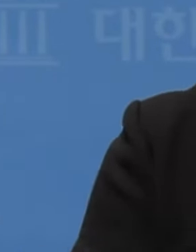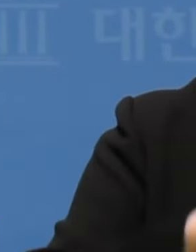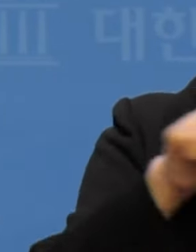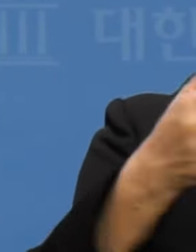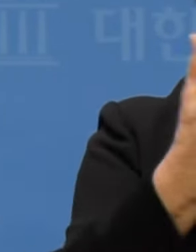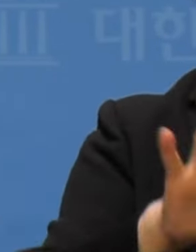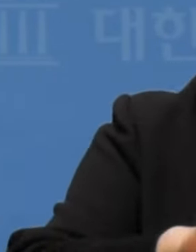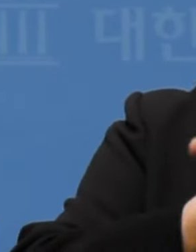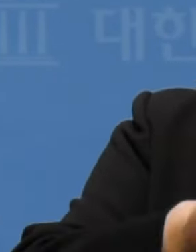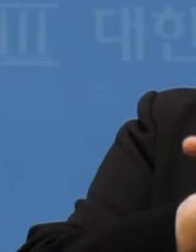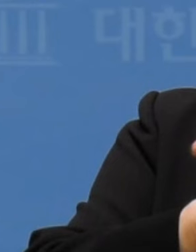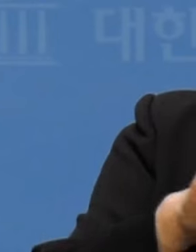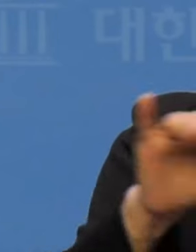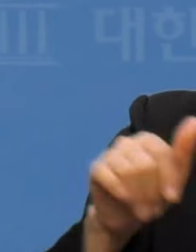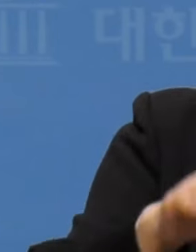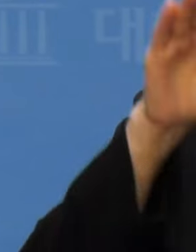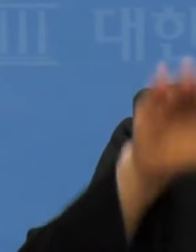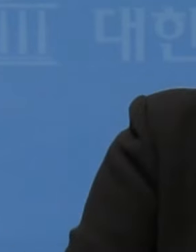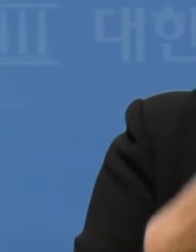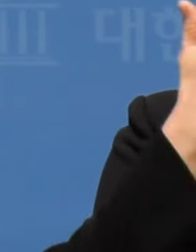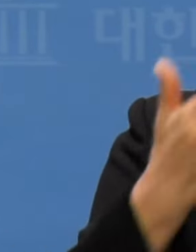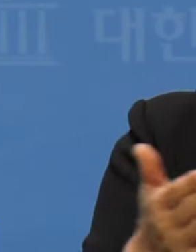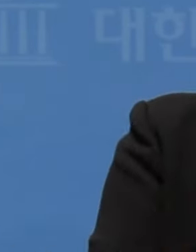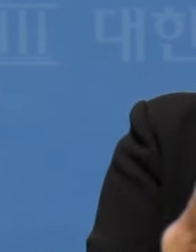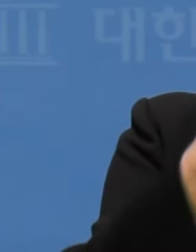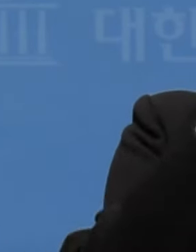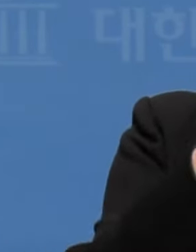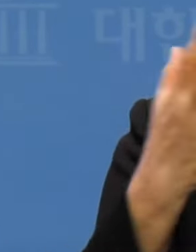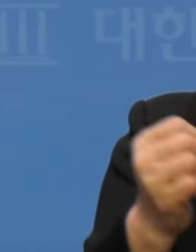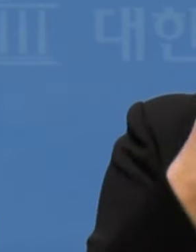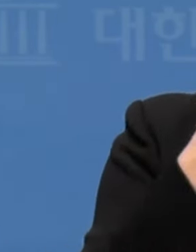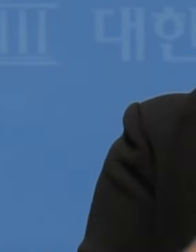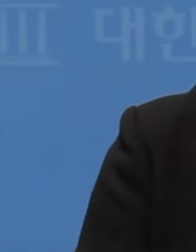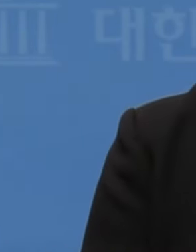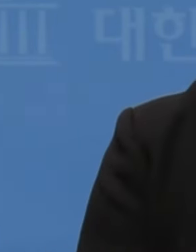정당은 다르지만 인물로 차별화할 수 있는 부분이 많지가 않습니다.